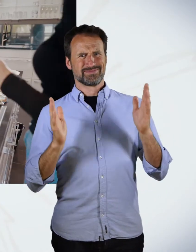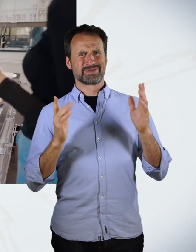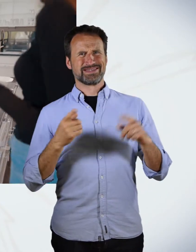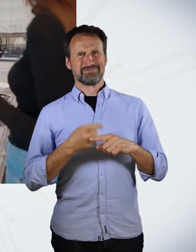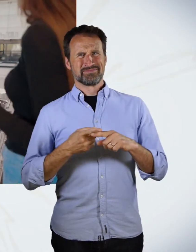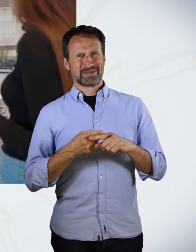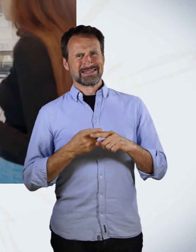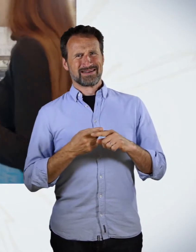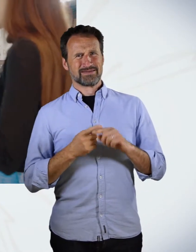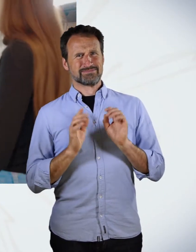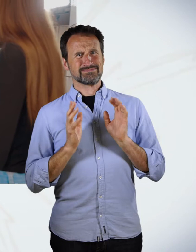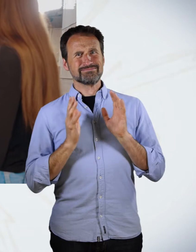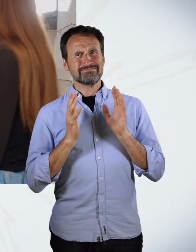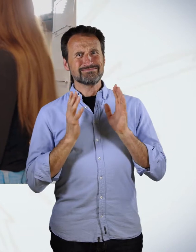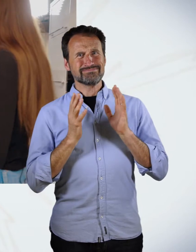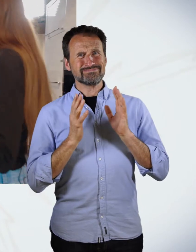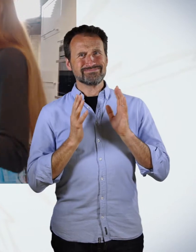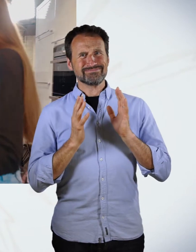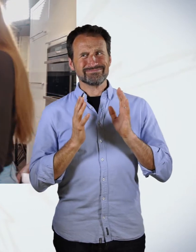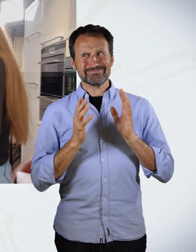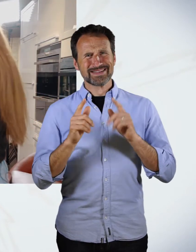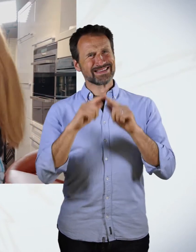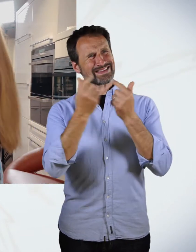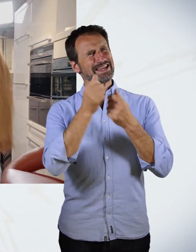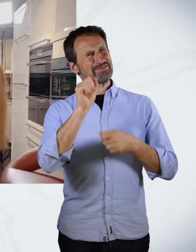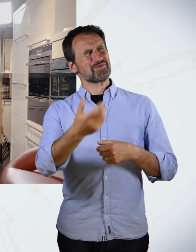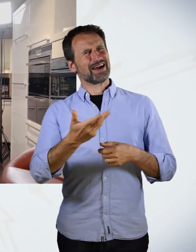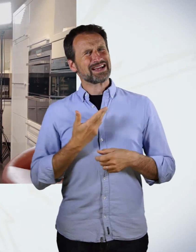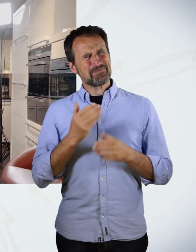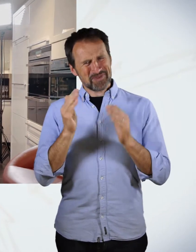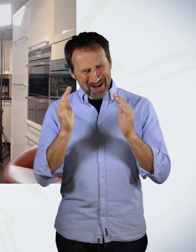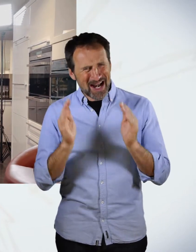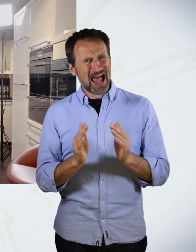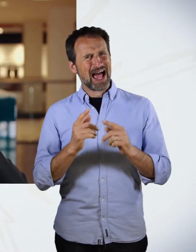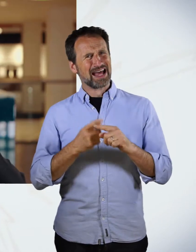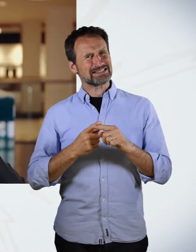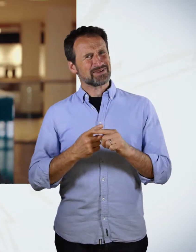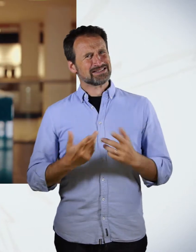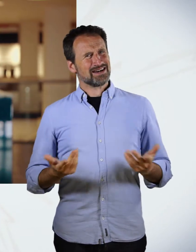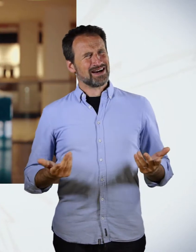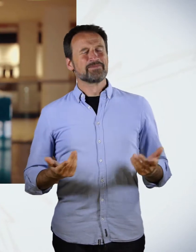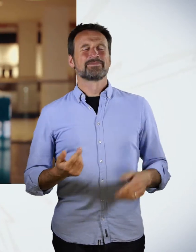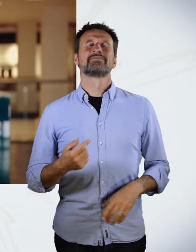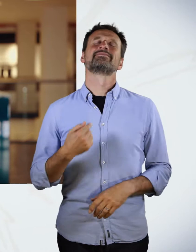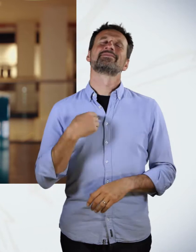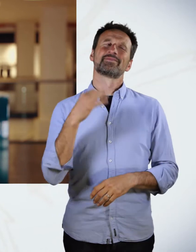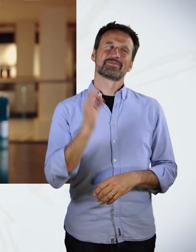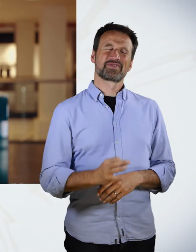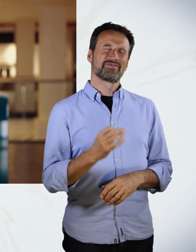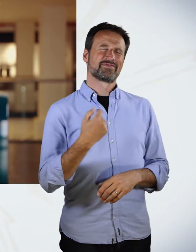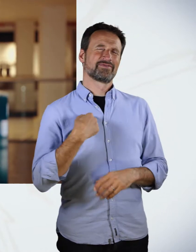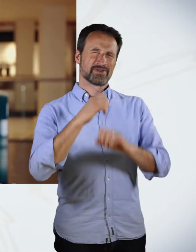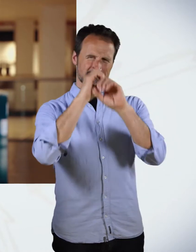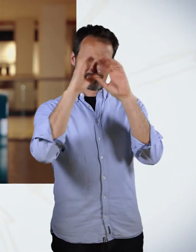ist, als könnte uns das Team nicht ein kleineres, dezenteres Messer geben. Als wir gesehen haben, welche Art von Messer mir